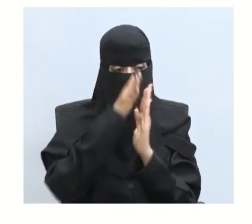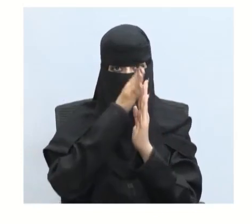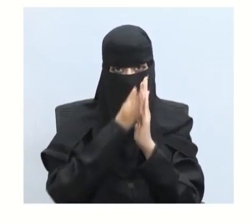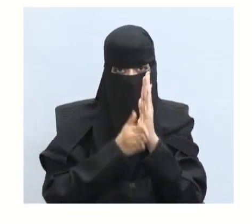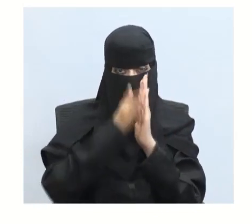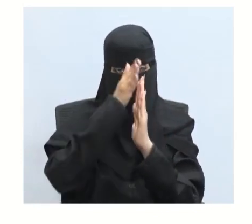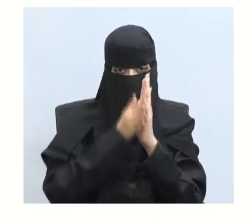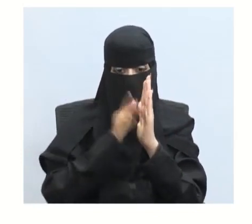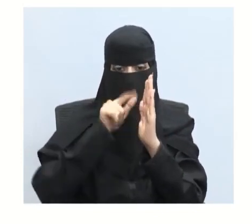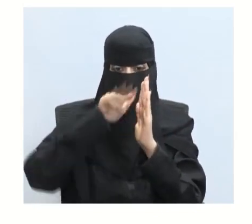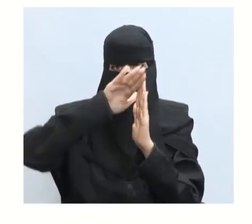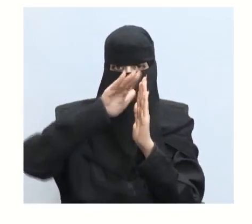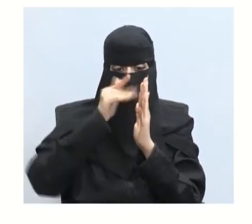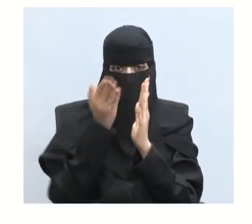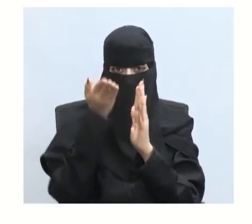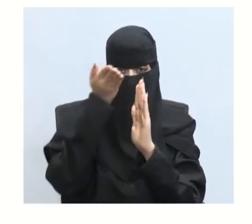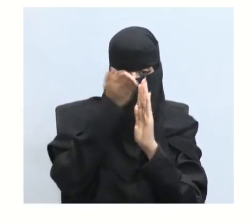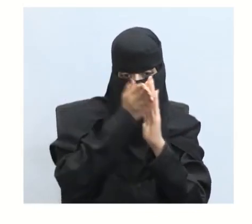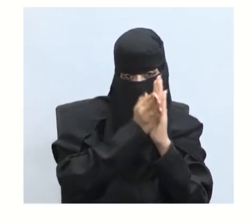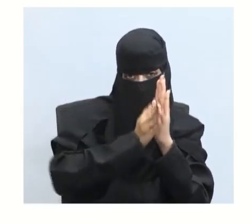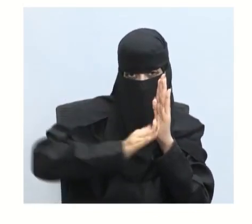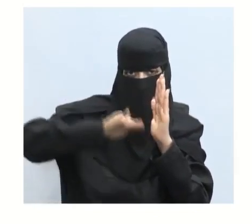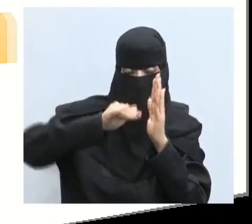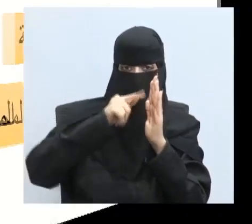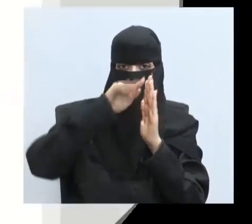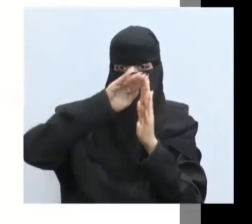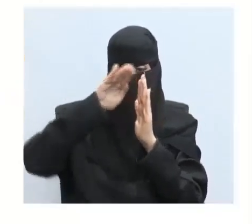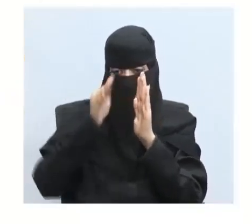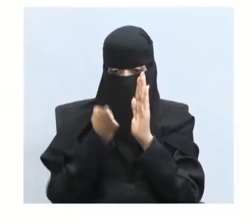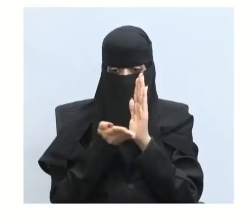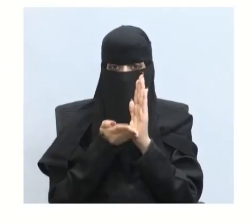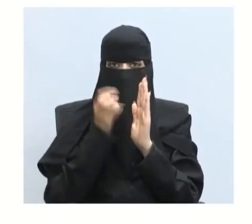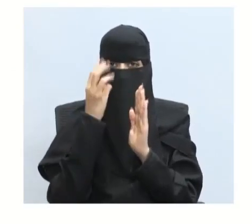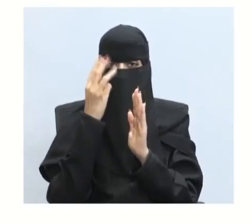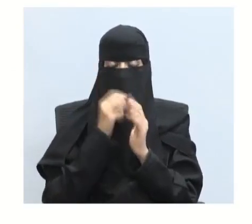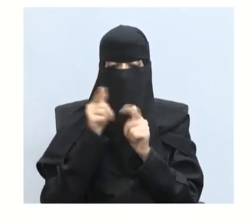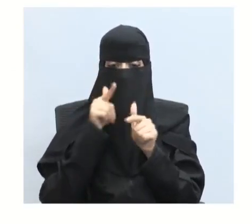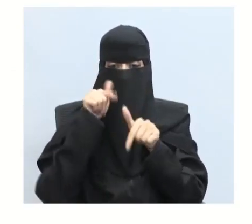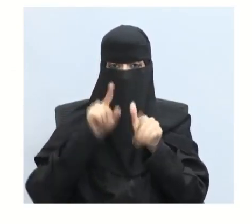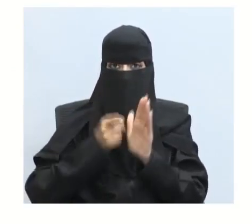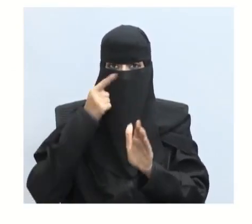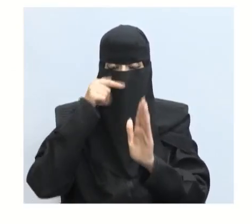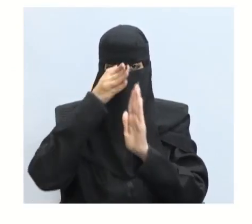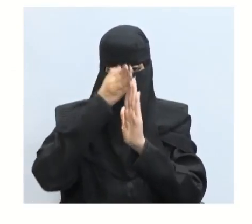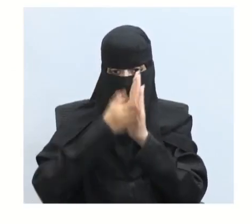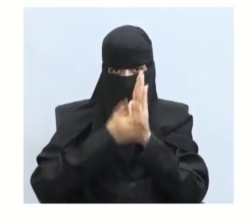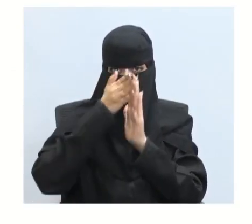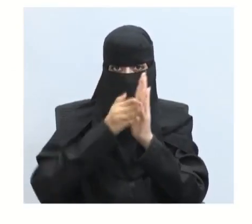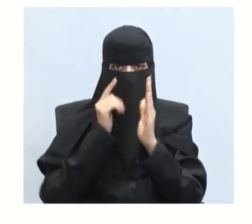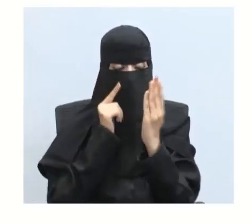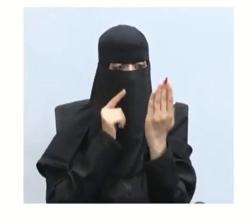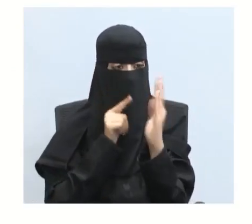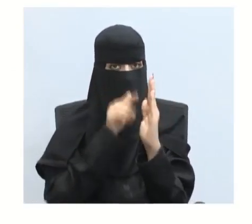المستويه والمرايا المقعره والمرايا المحدبه في المرايا المستويه المراه